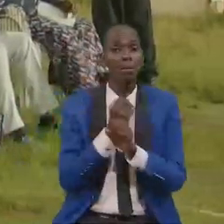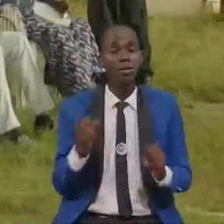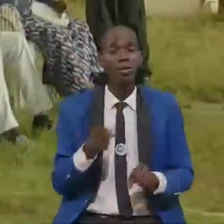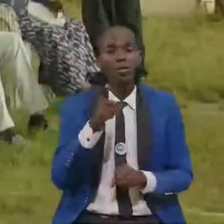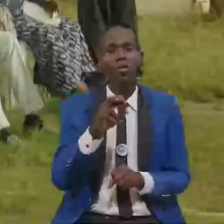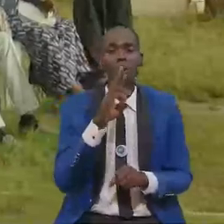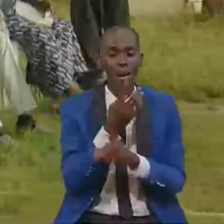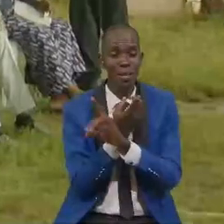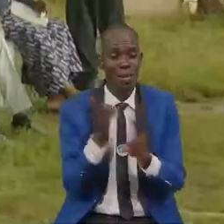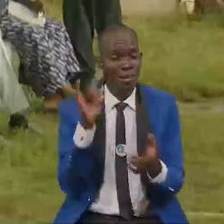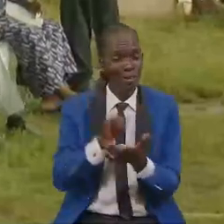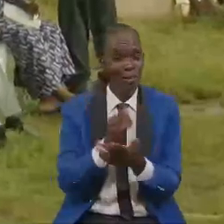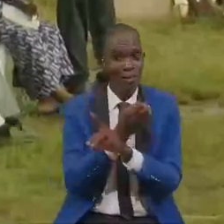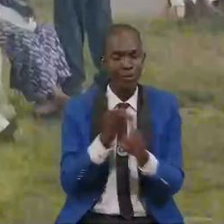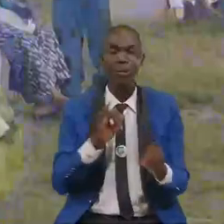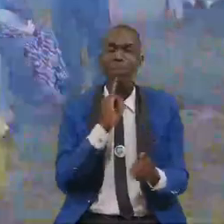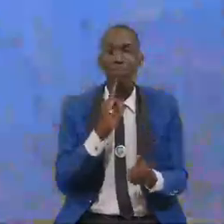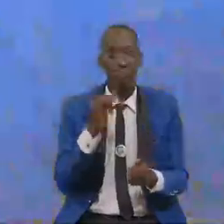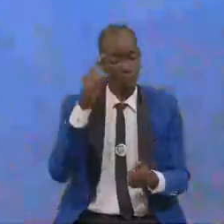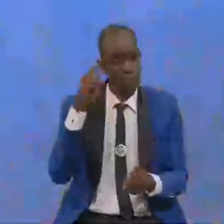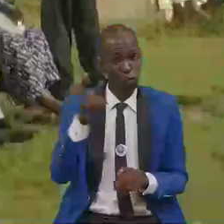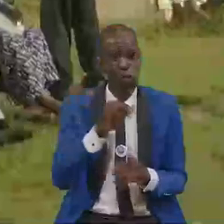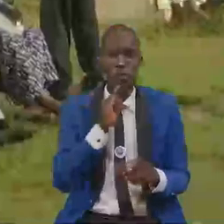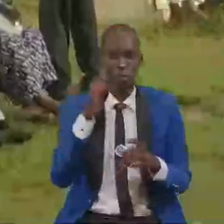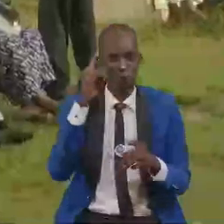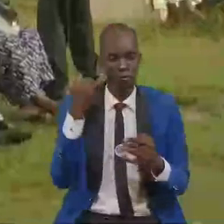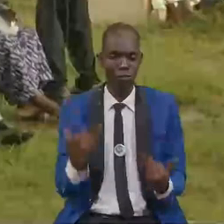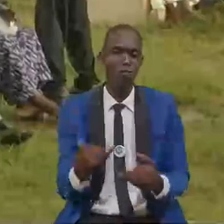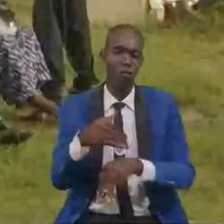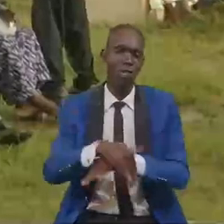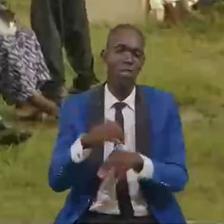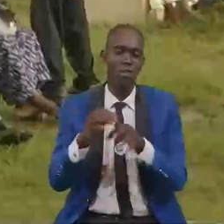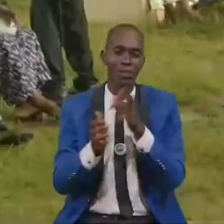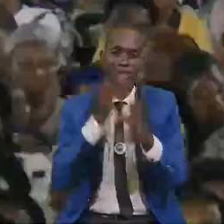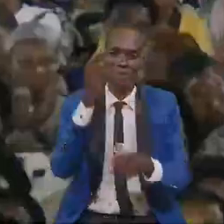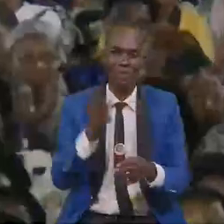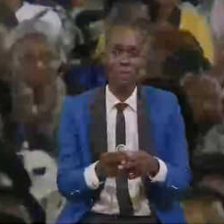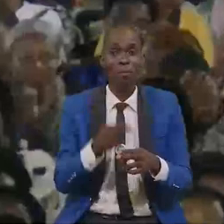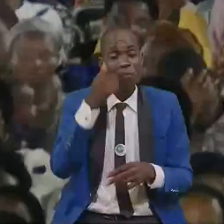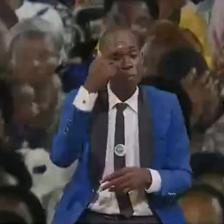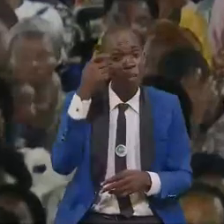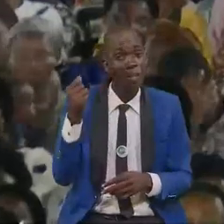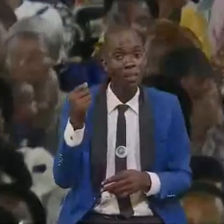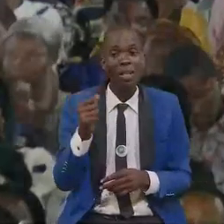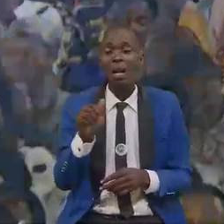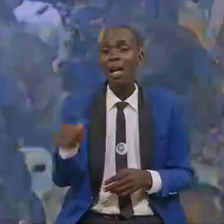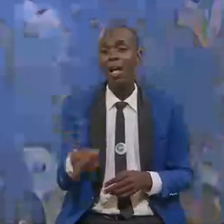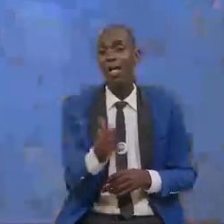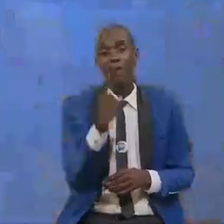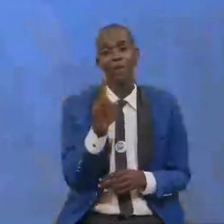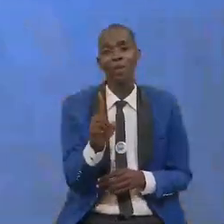ça délivrance pour toi et pour ce soir j'ai dit c'est ce soir parce que quiconque